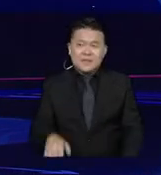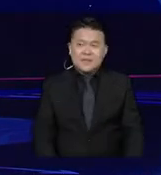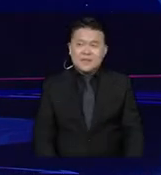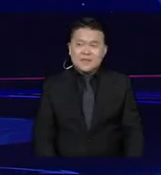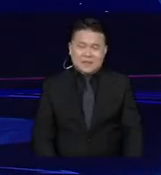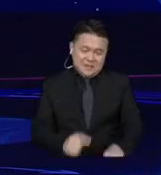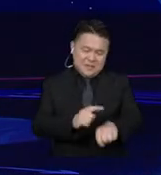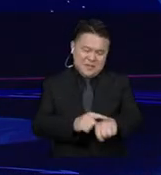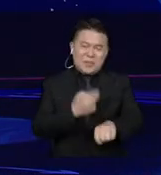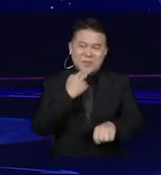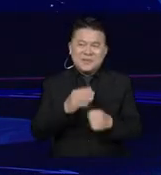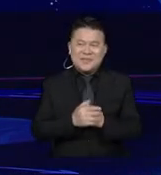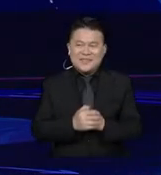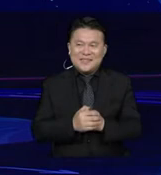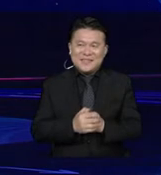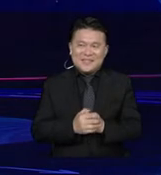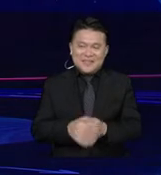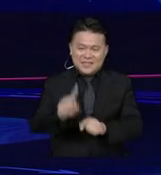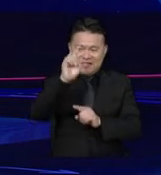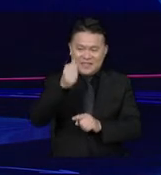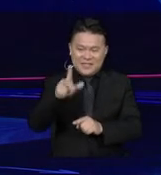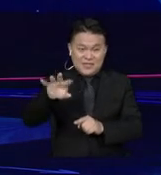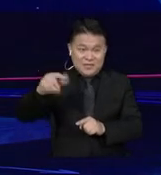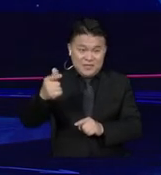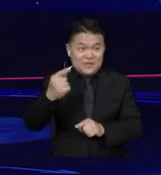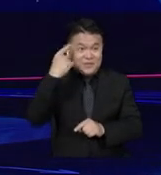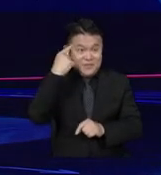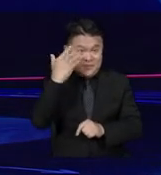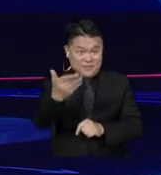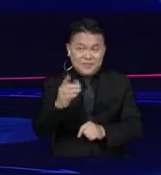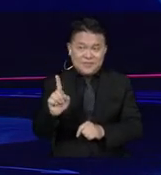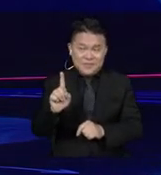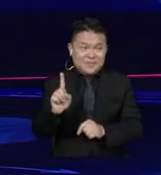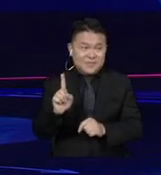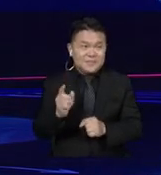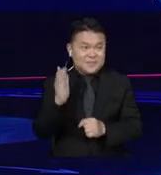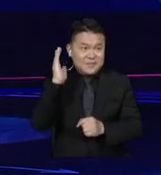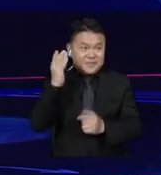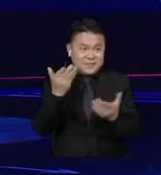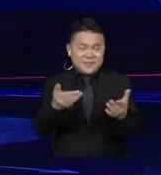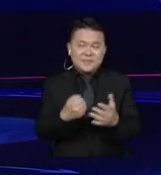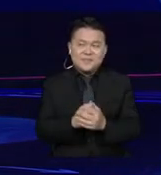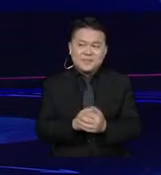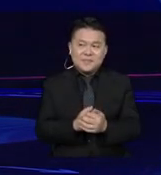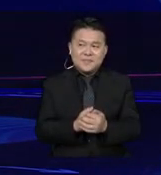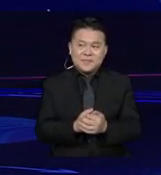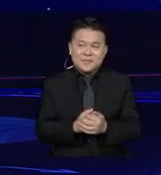싶은데요. 시간 네네. 관계상 이형준님께서 보내주신 질문 읽어드리겠습니다. 네.